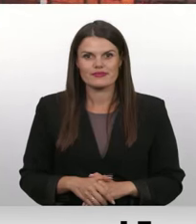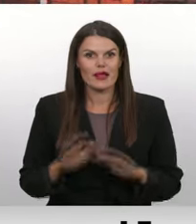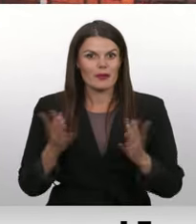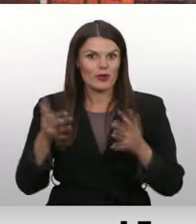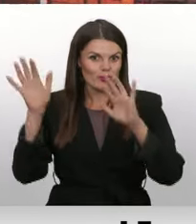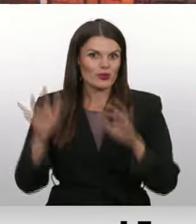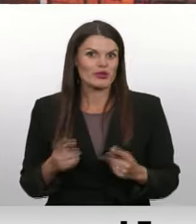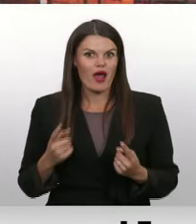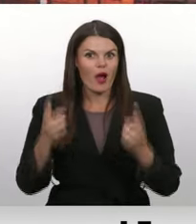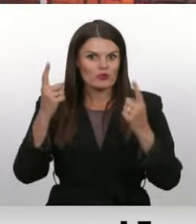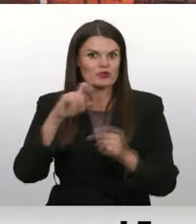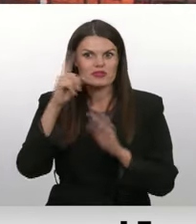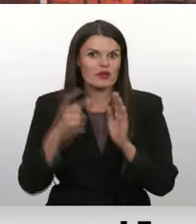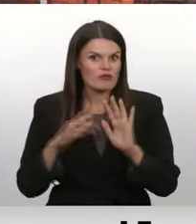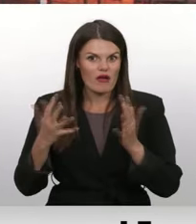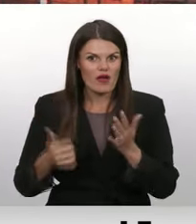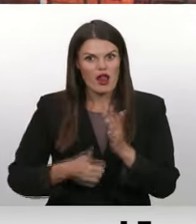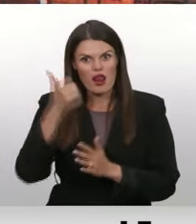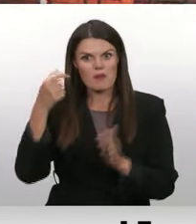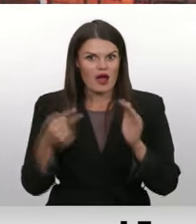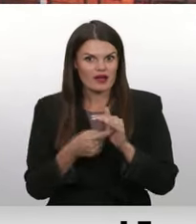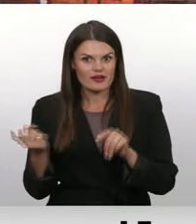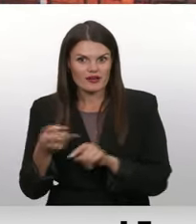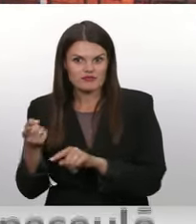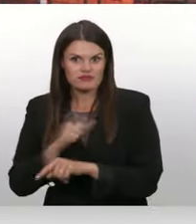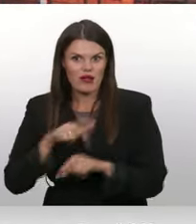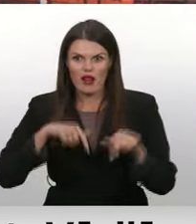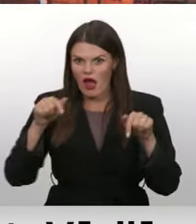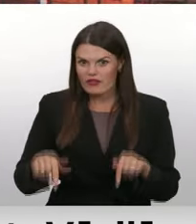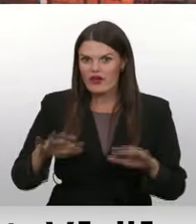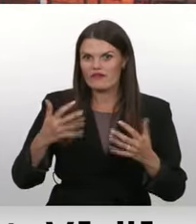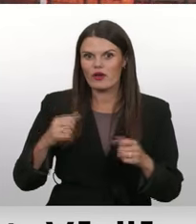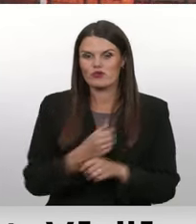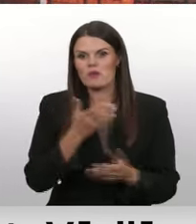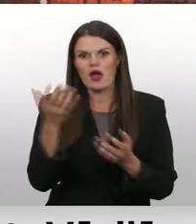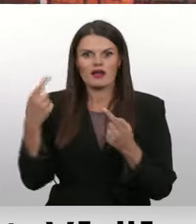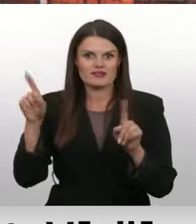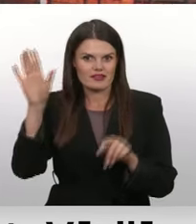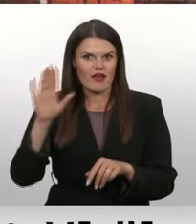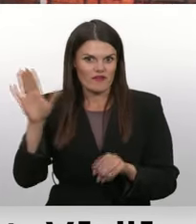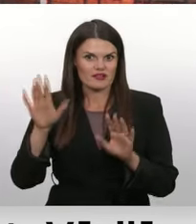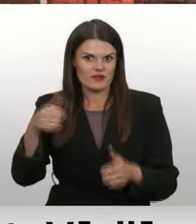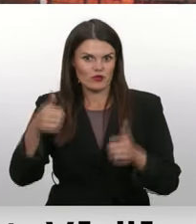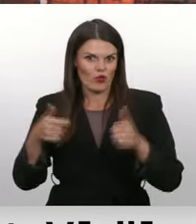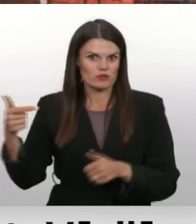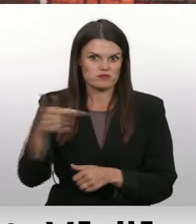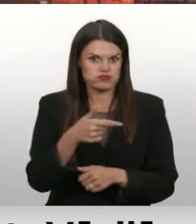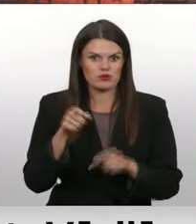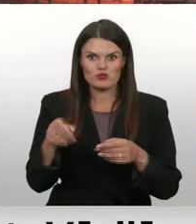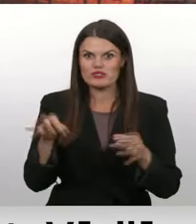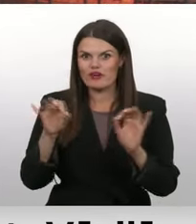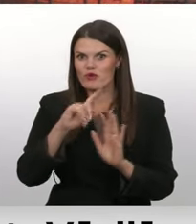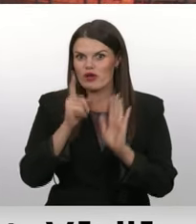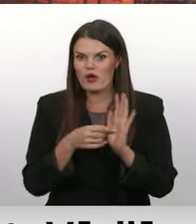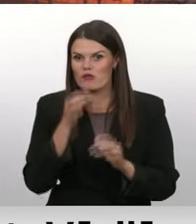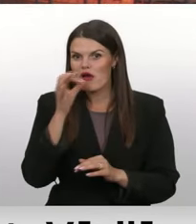Bet rudenī aktuāls ir jautājums, vai labākās sēnes atrodamas Latvijā, vai tomēr kāda cita valsts to var izkonkurēt. Uz šo nozīmīgo